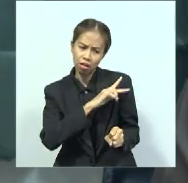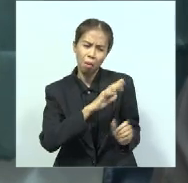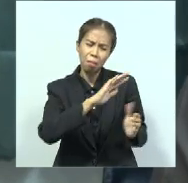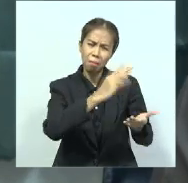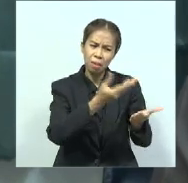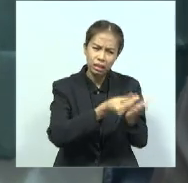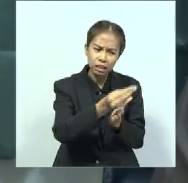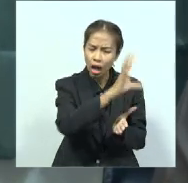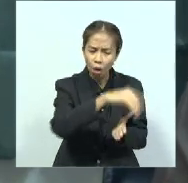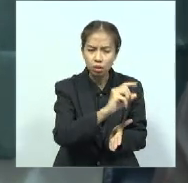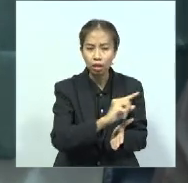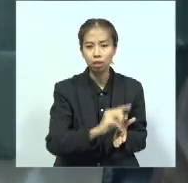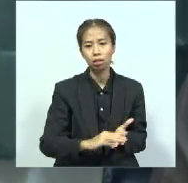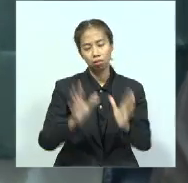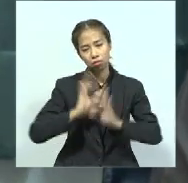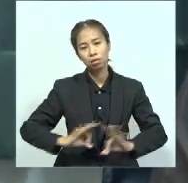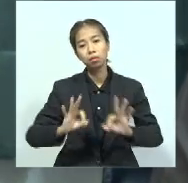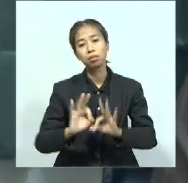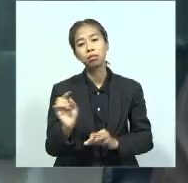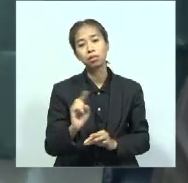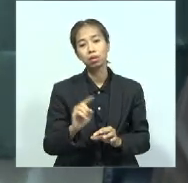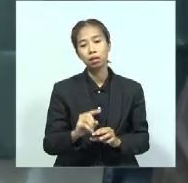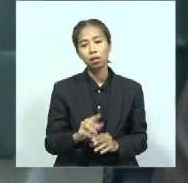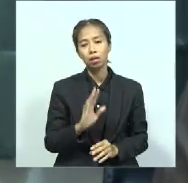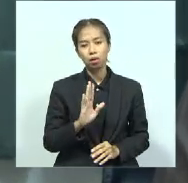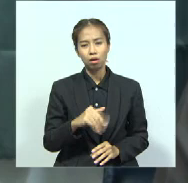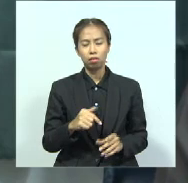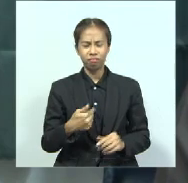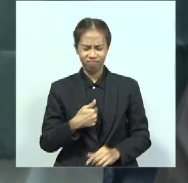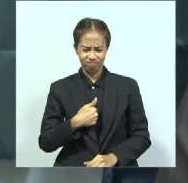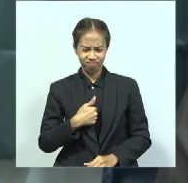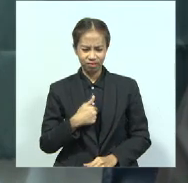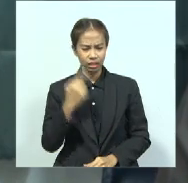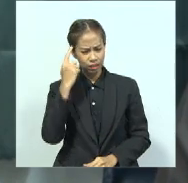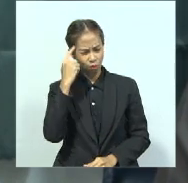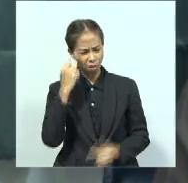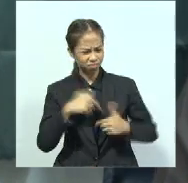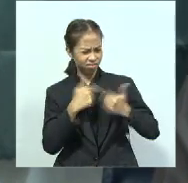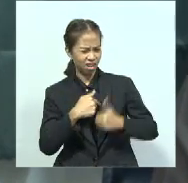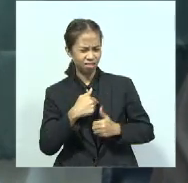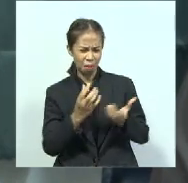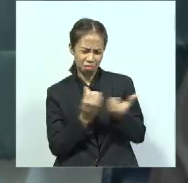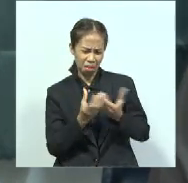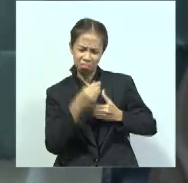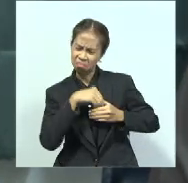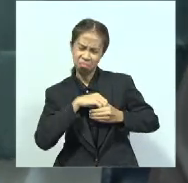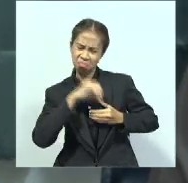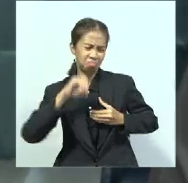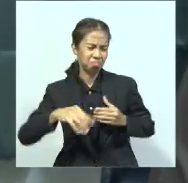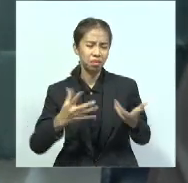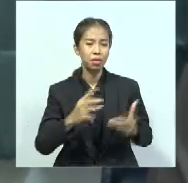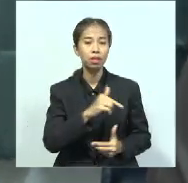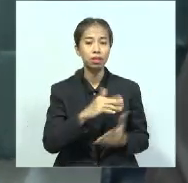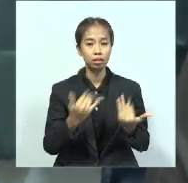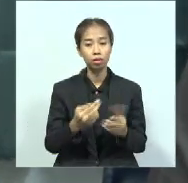ามต้องมีวิจารณญาณหรือต้องใช้จริยธรรมสูงนะครับวันนี้ผมเชื่อว่าจริยธรรมไม่ได้เฉพาะในส่วนของคุณหมอห